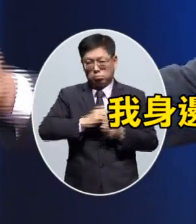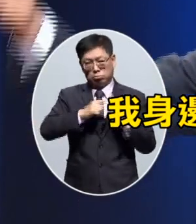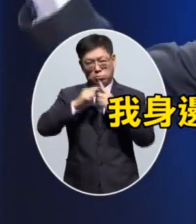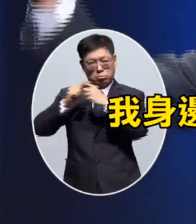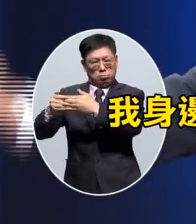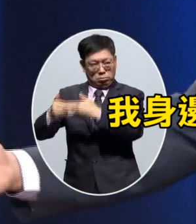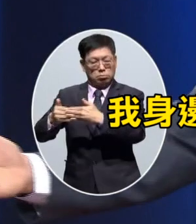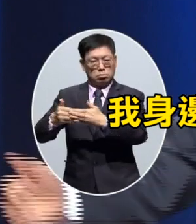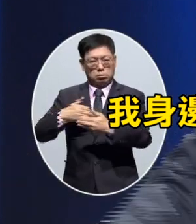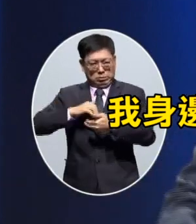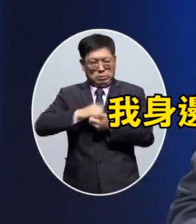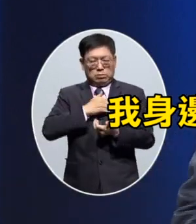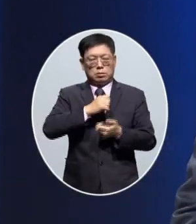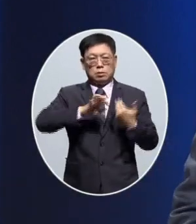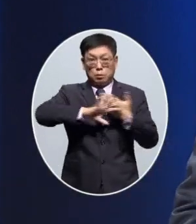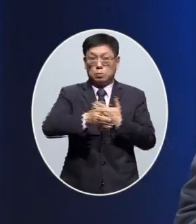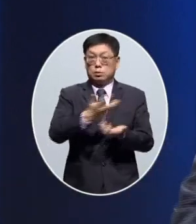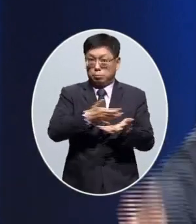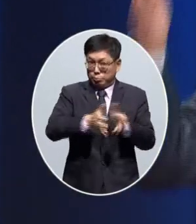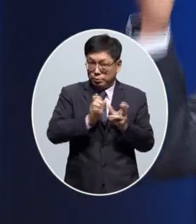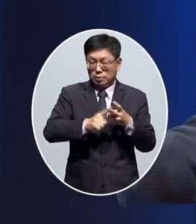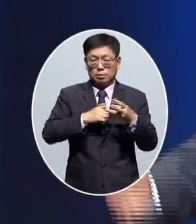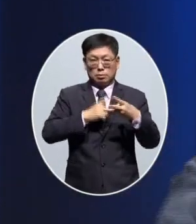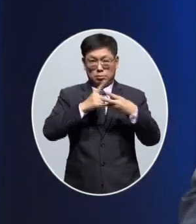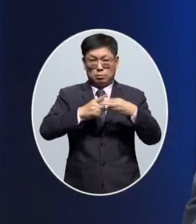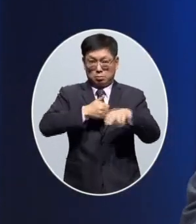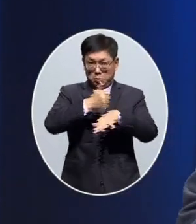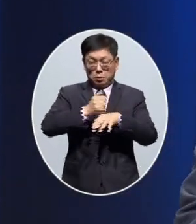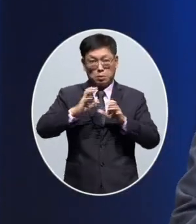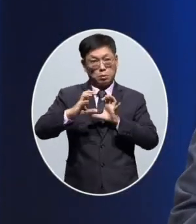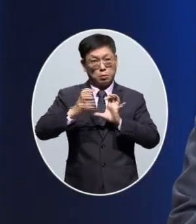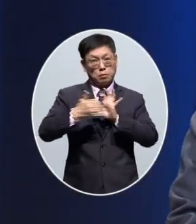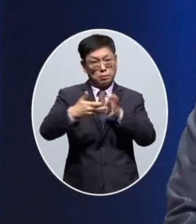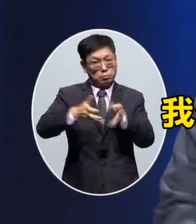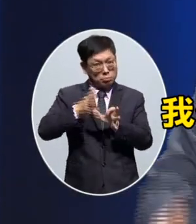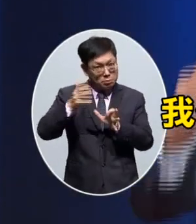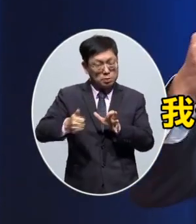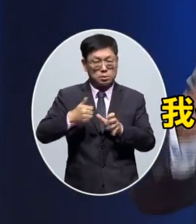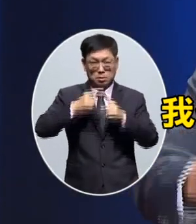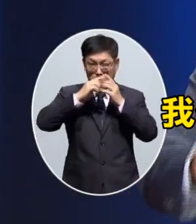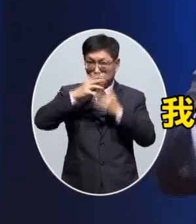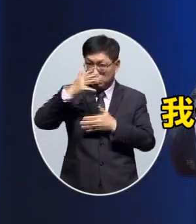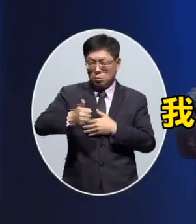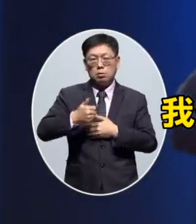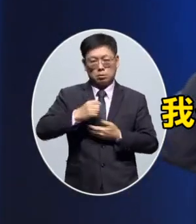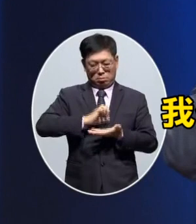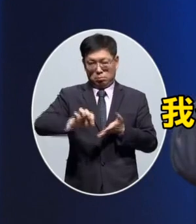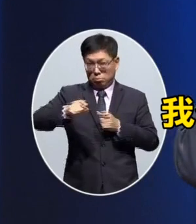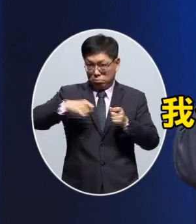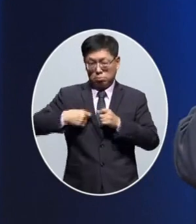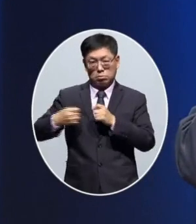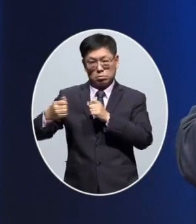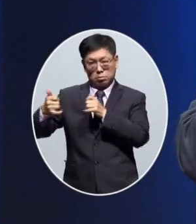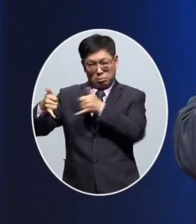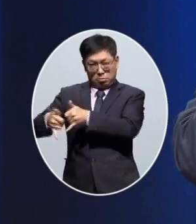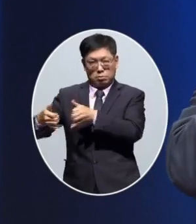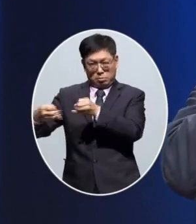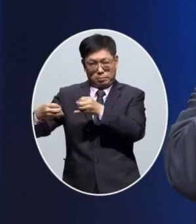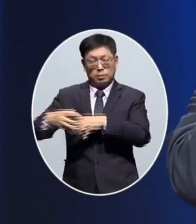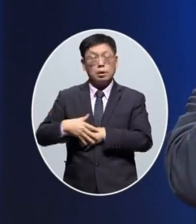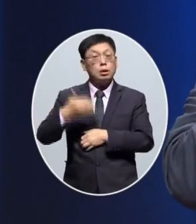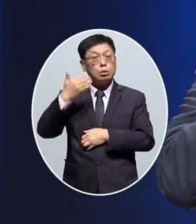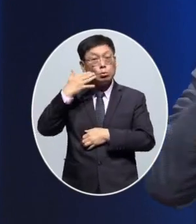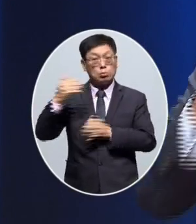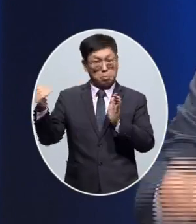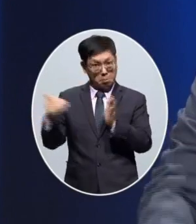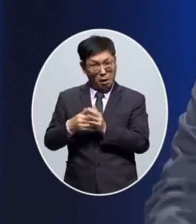员，朱主席说为什么张亚中的支持度这么高，是因为绿营跟1450帮他灌票，你怎么看？ 说实